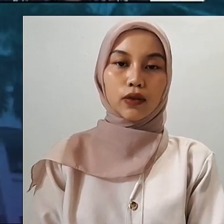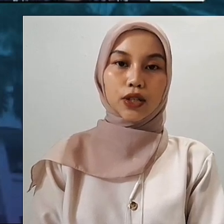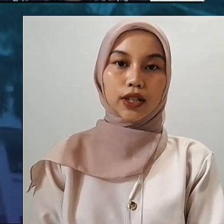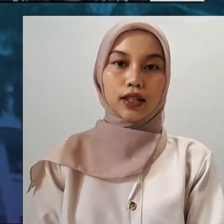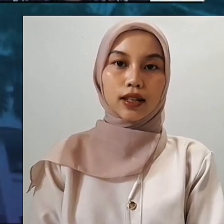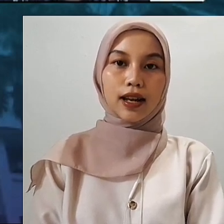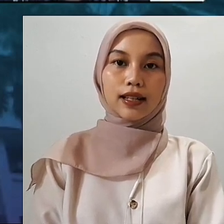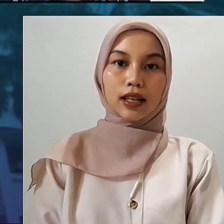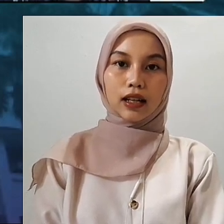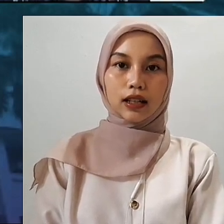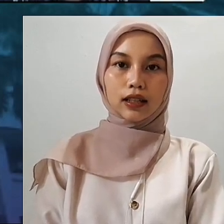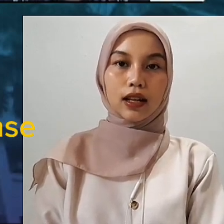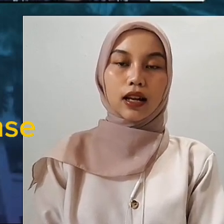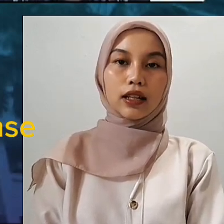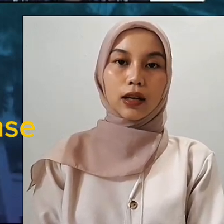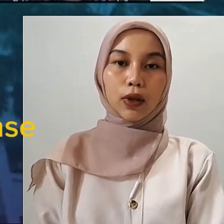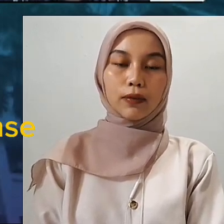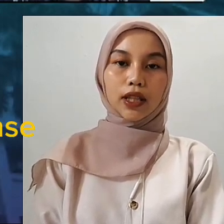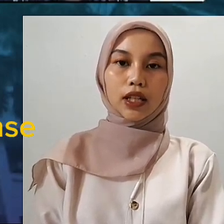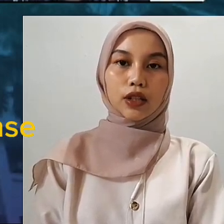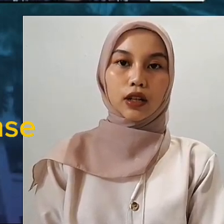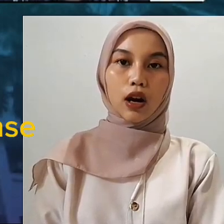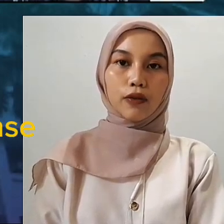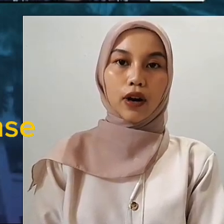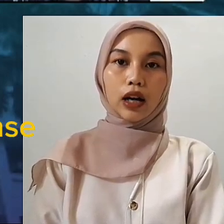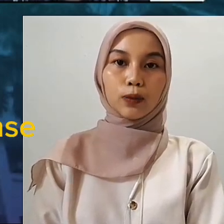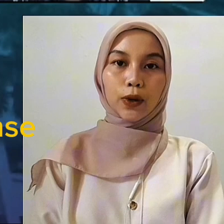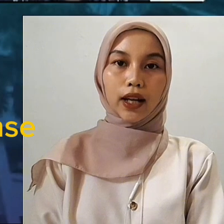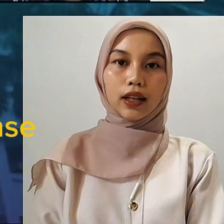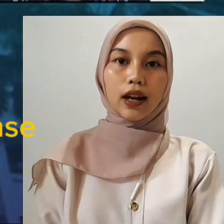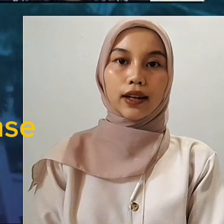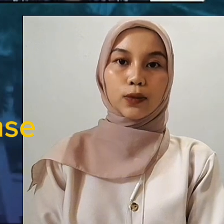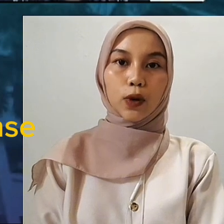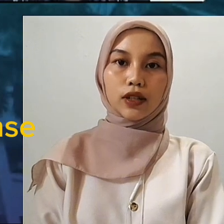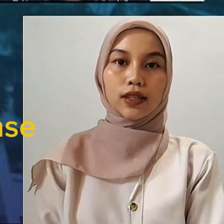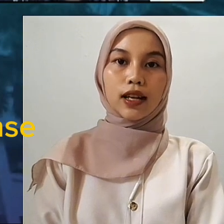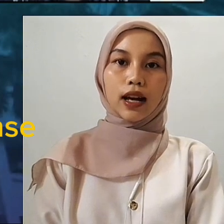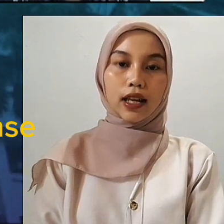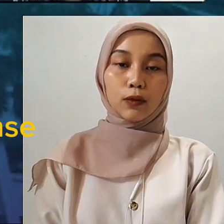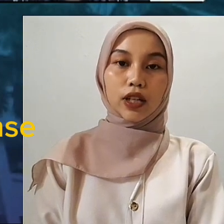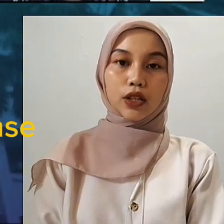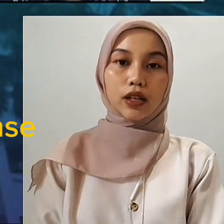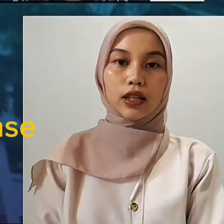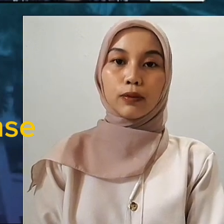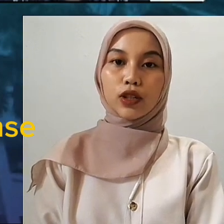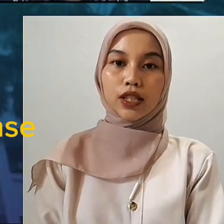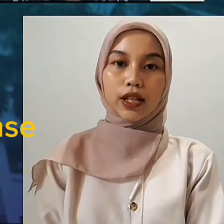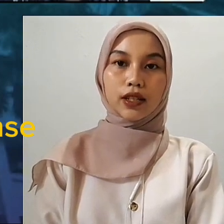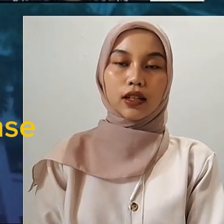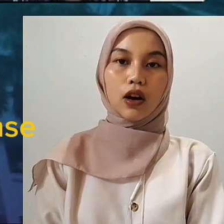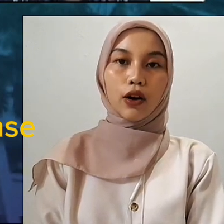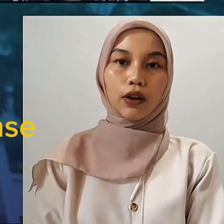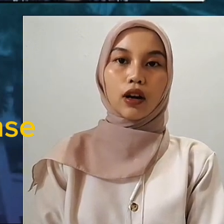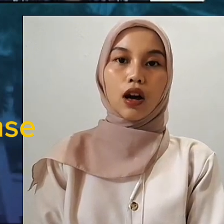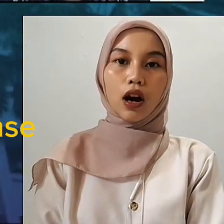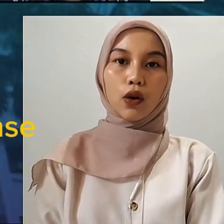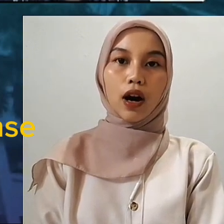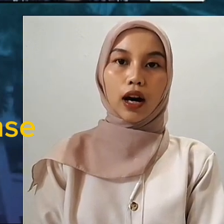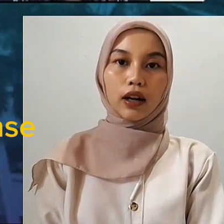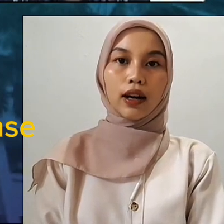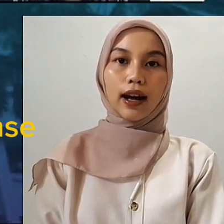outbreak situation. Second, the implementation of outbreak response immunization